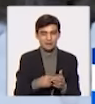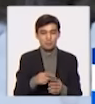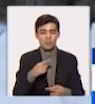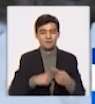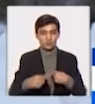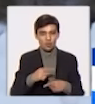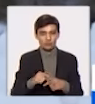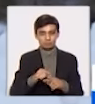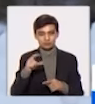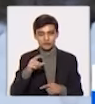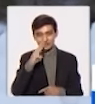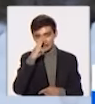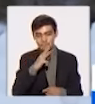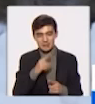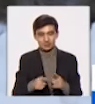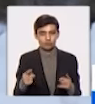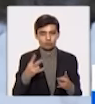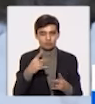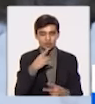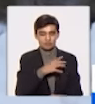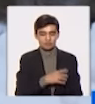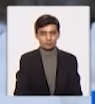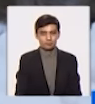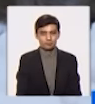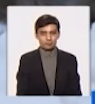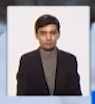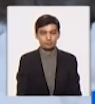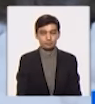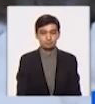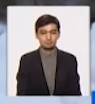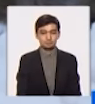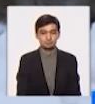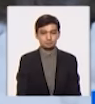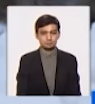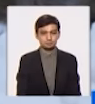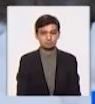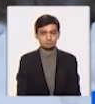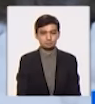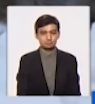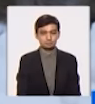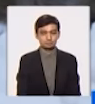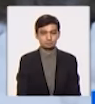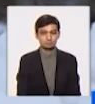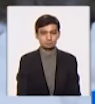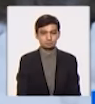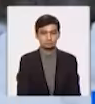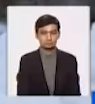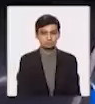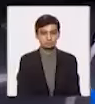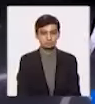оралуы үшін шайдай уақыт керектігін айтып отыр. Бақтымыр Әлібай, Дидар Елеуов, информбюро Нурсултан.